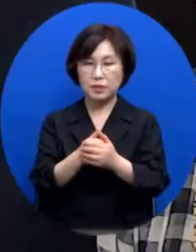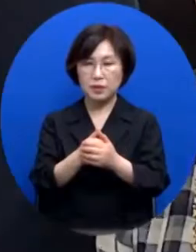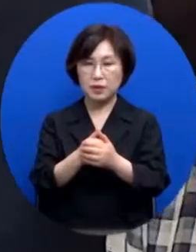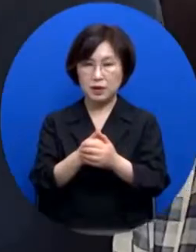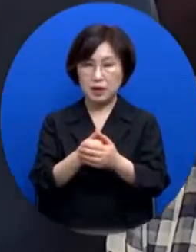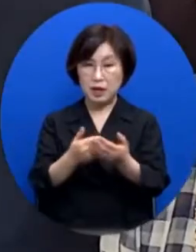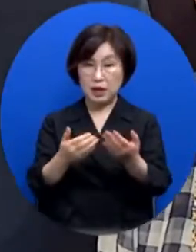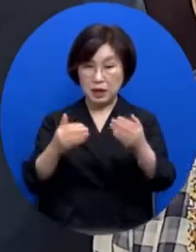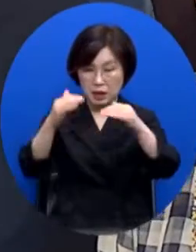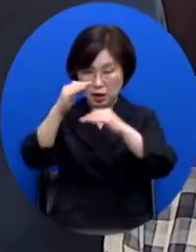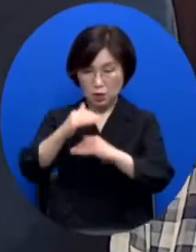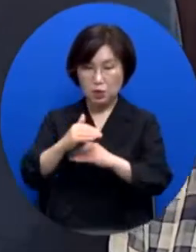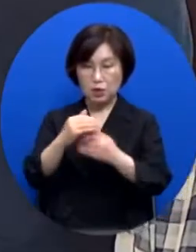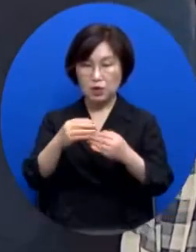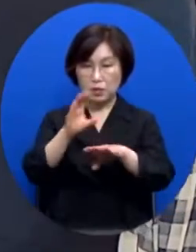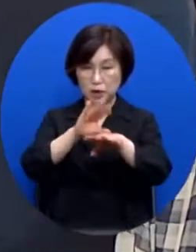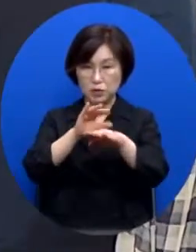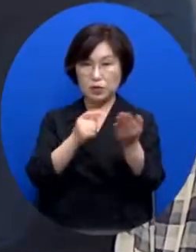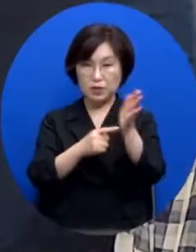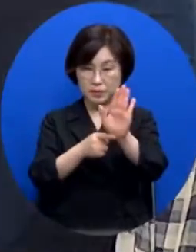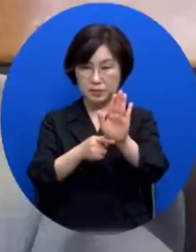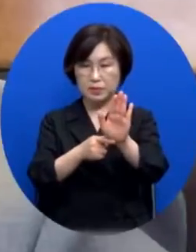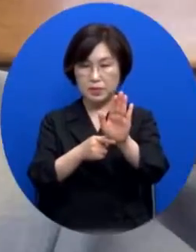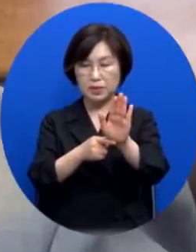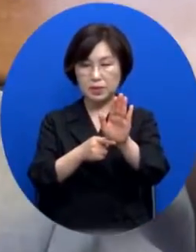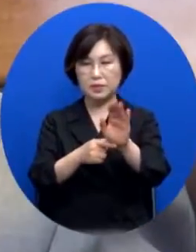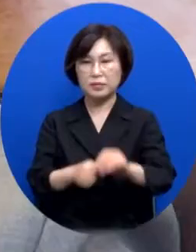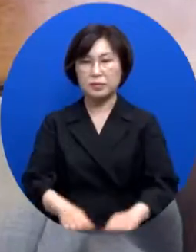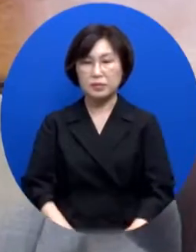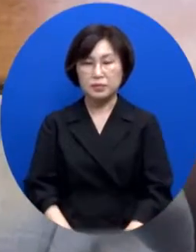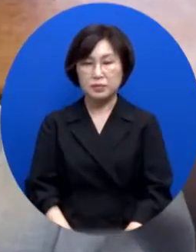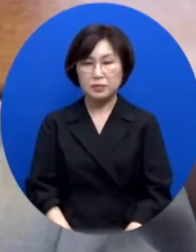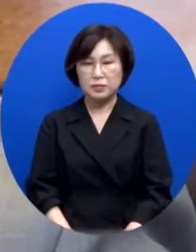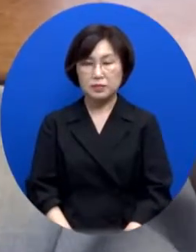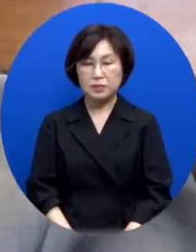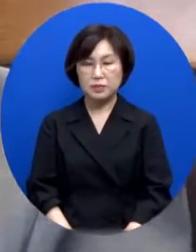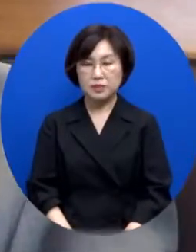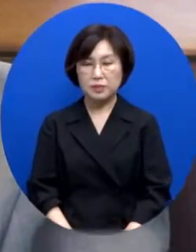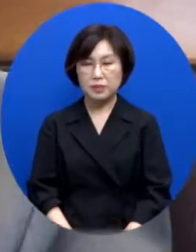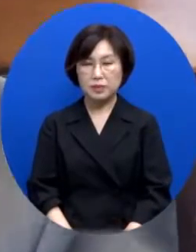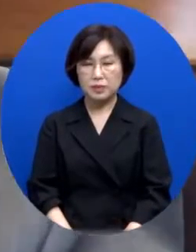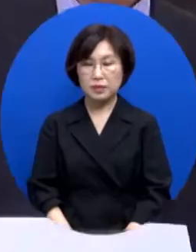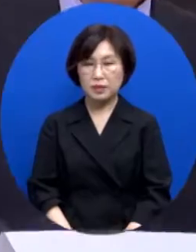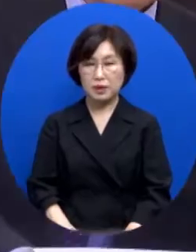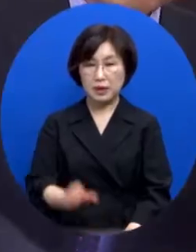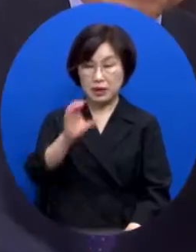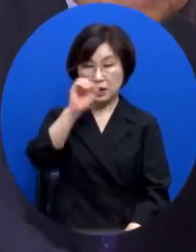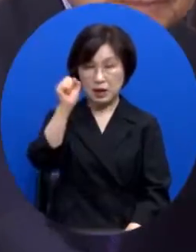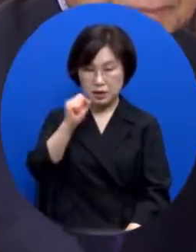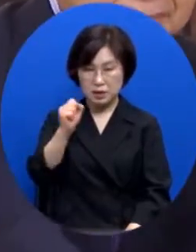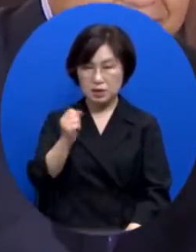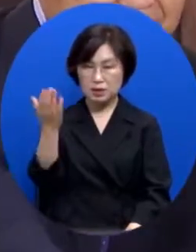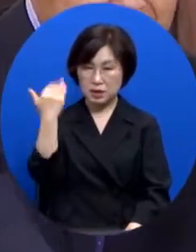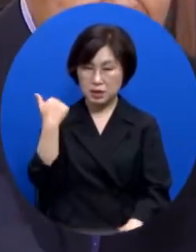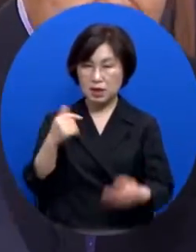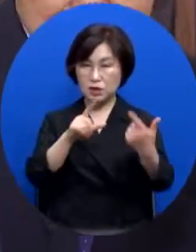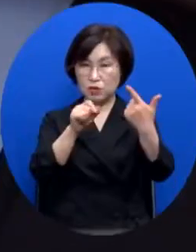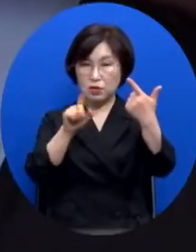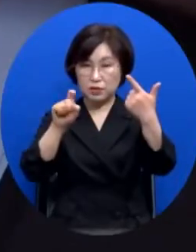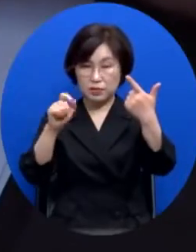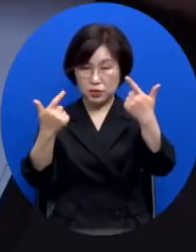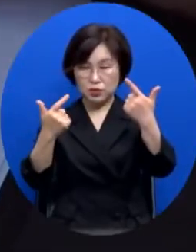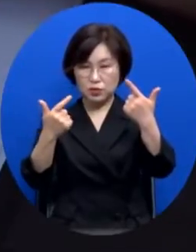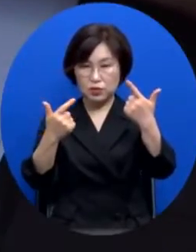협약식을 주목하면서 cts 의 방문을 보도했습니다 cts 인터내셔널은 지난 16일 탄자니아